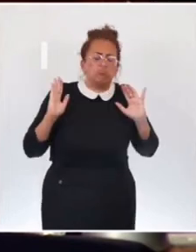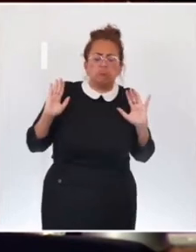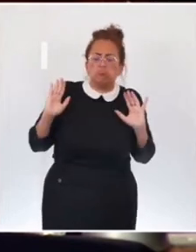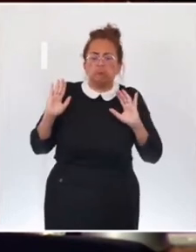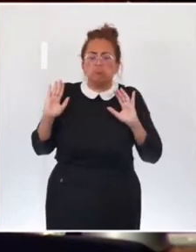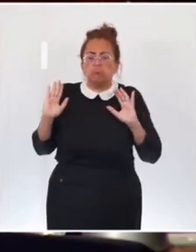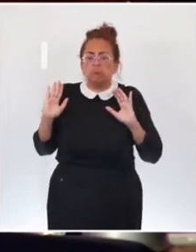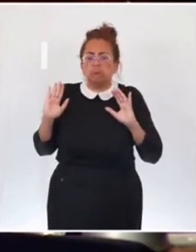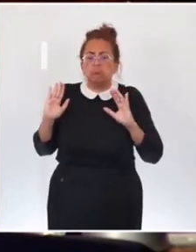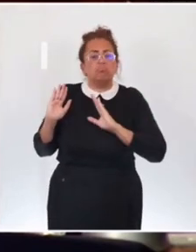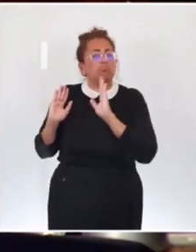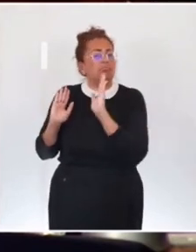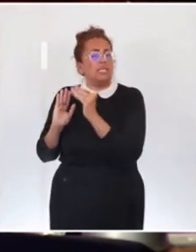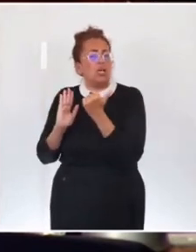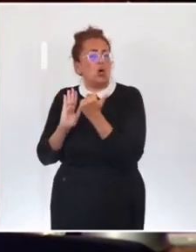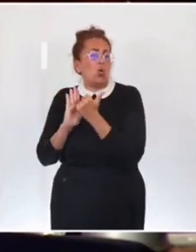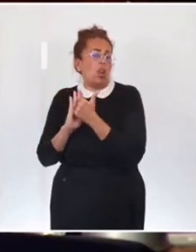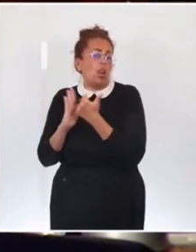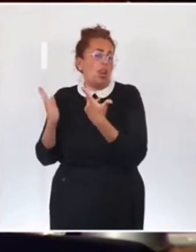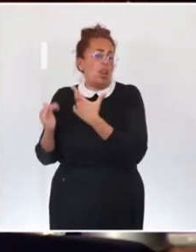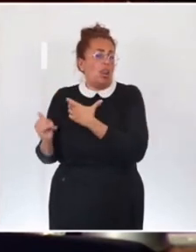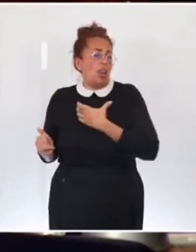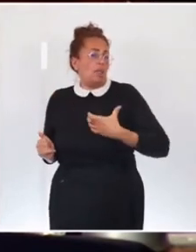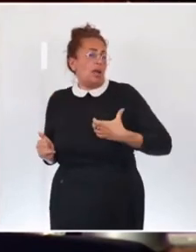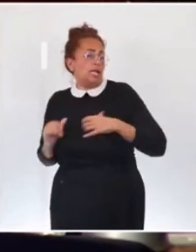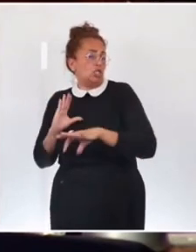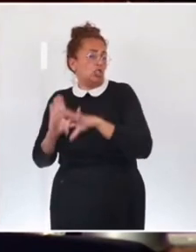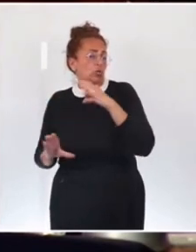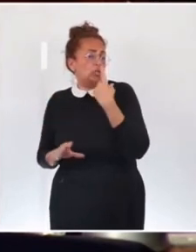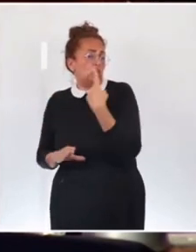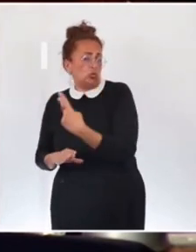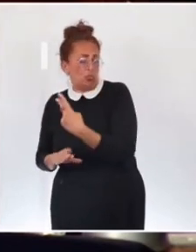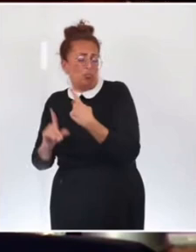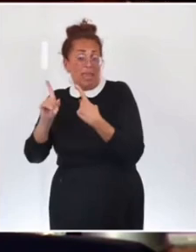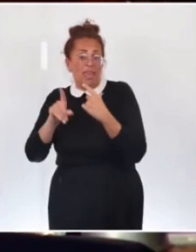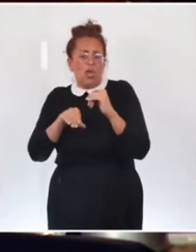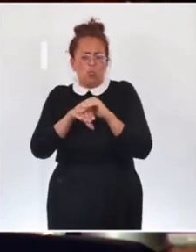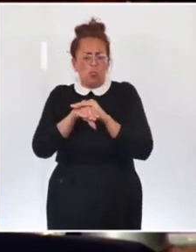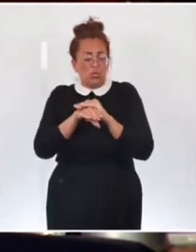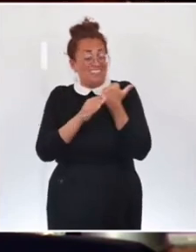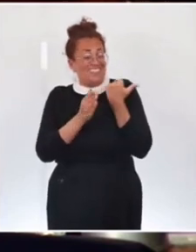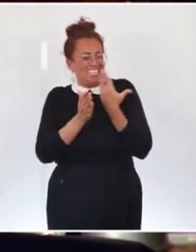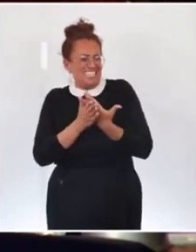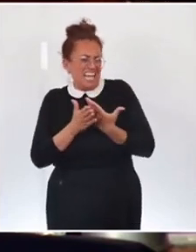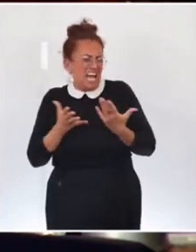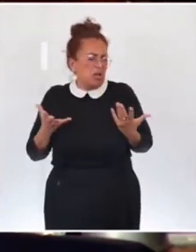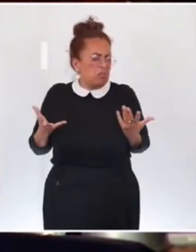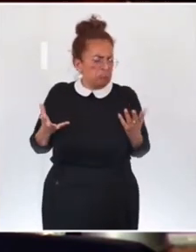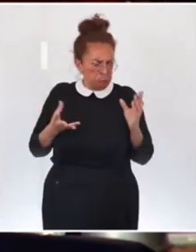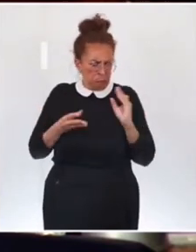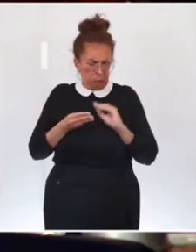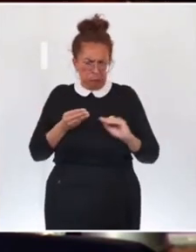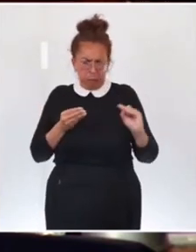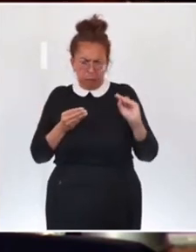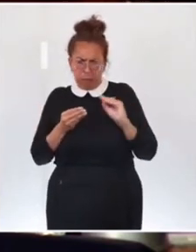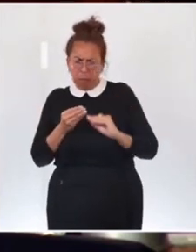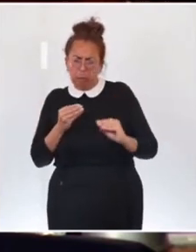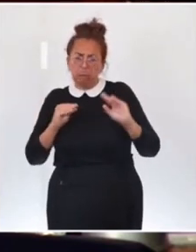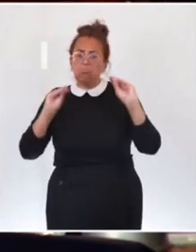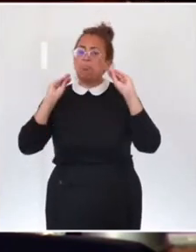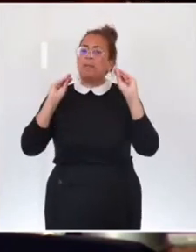invoquées. C'est-à-dire que la diversité commerciale ne serait pas suffisamment respectée ou